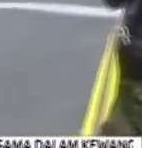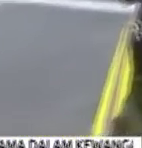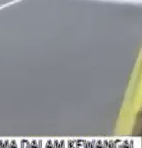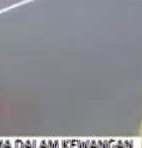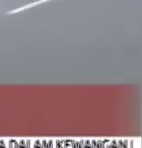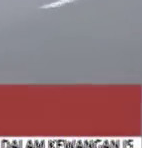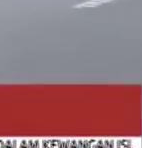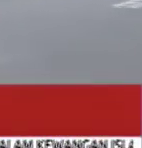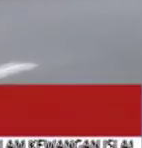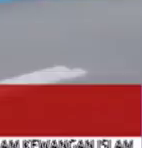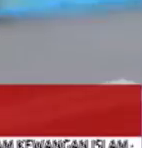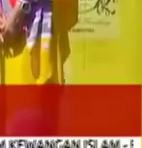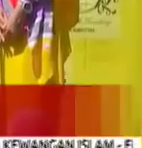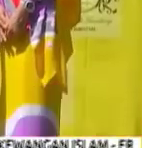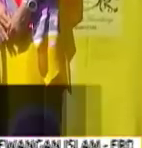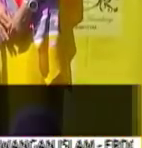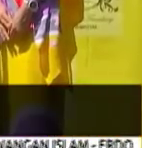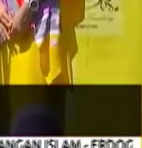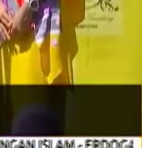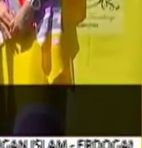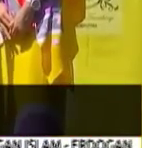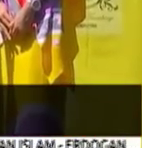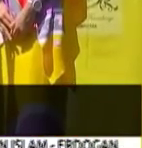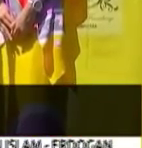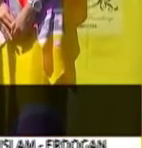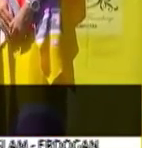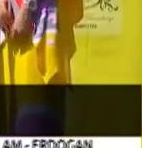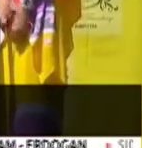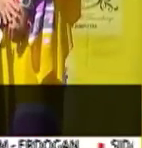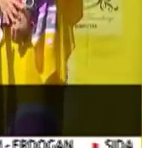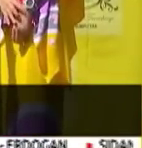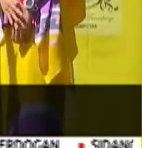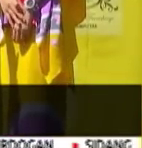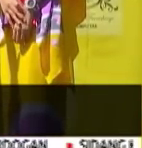Marcus Kiuli ungguli tua di Selangor 3 hari berturut-turut.